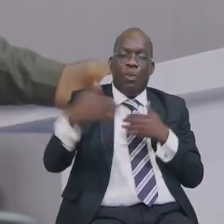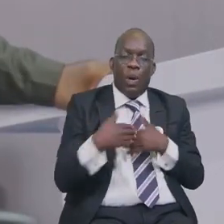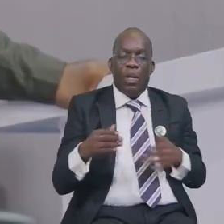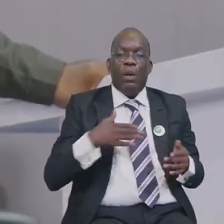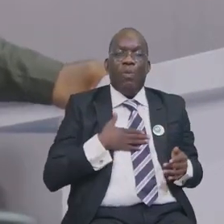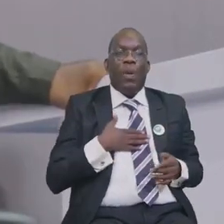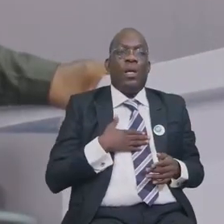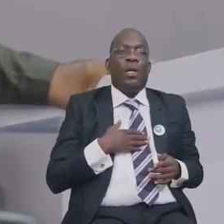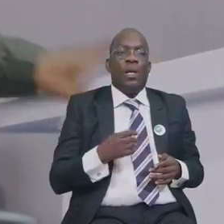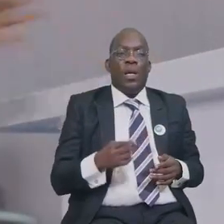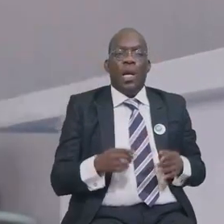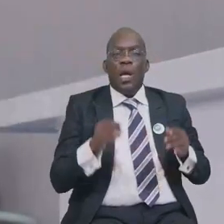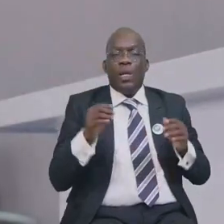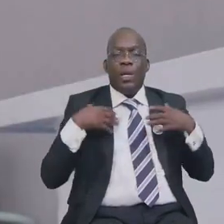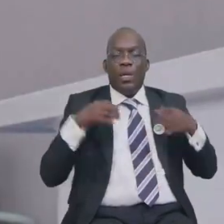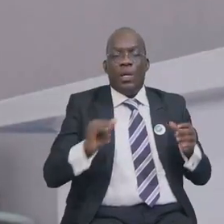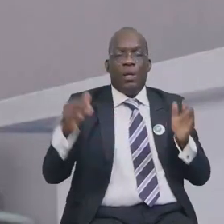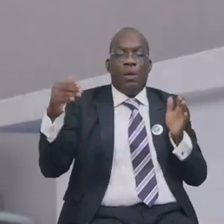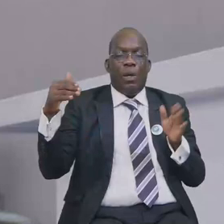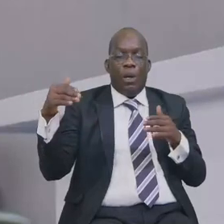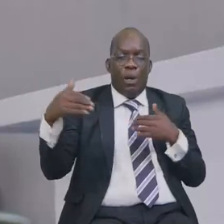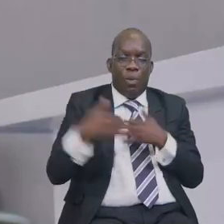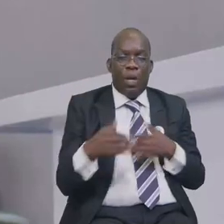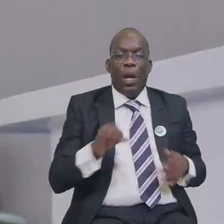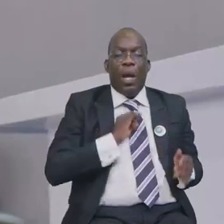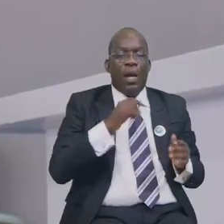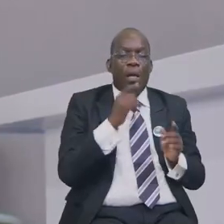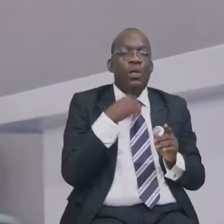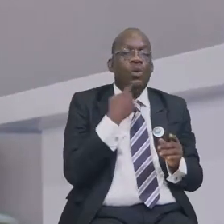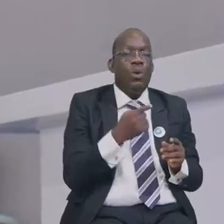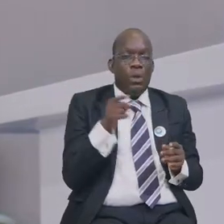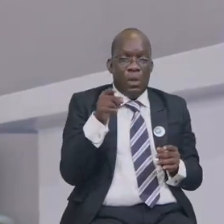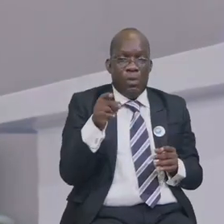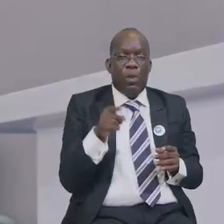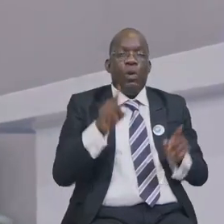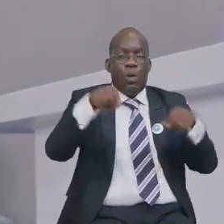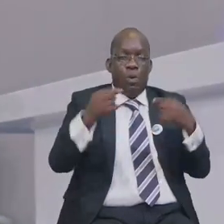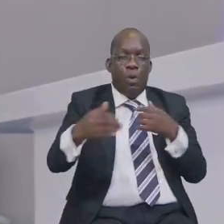Et je les regarde, j'ai dit, je ne dis pas ça, mais c'est ce que j'ai dit. J'ai dit, retourne à la maison.